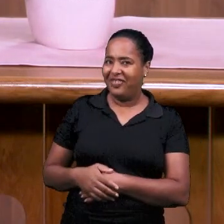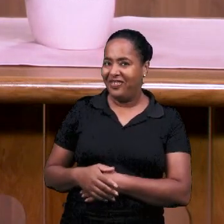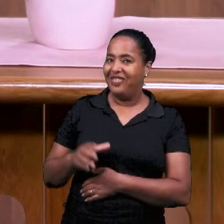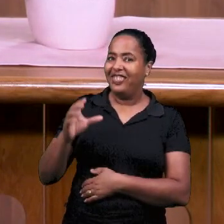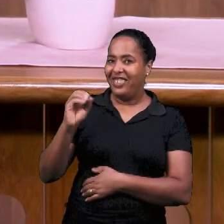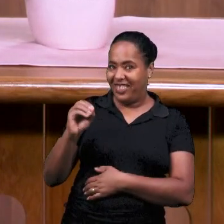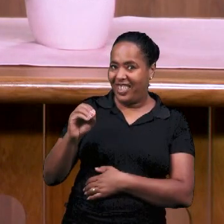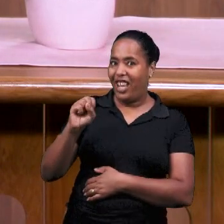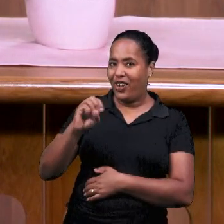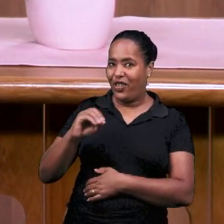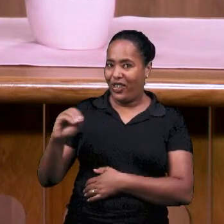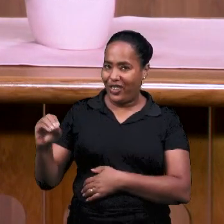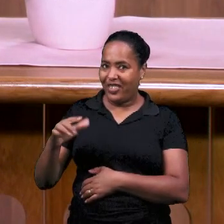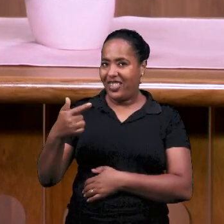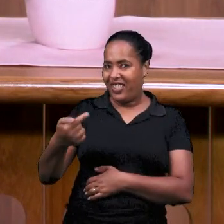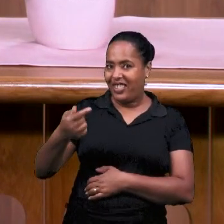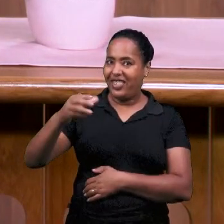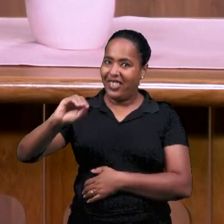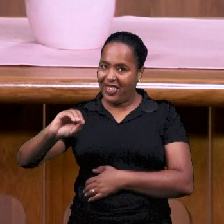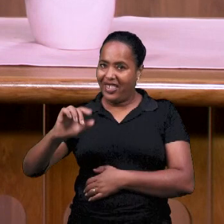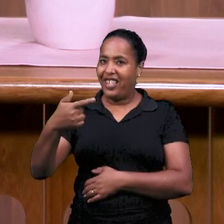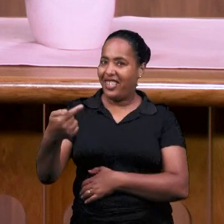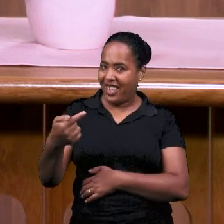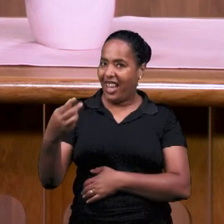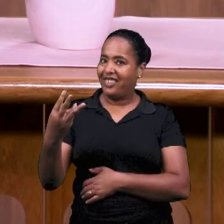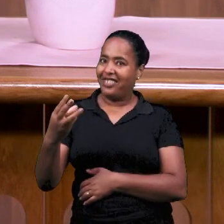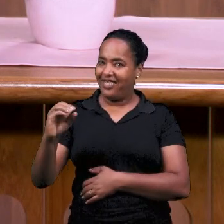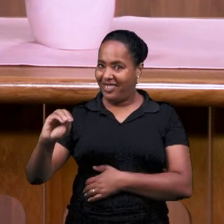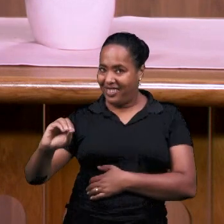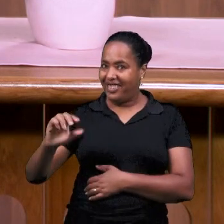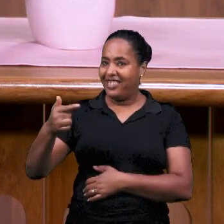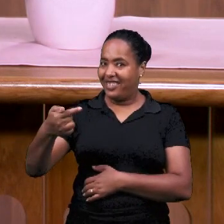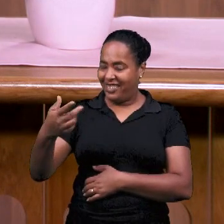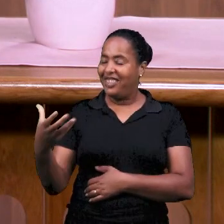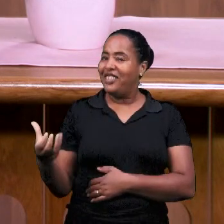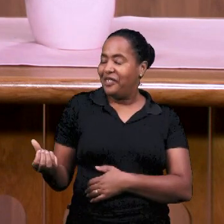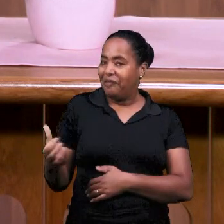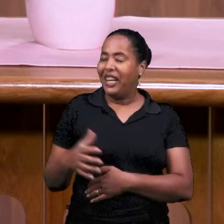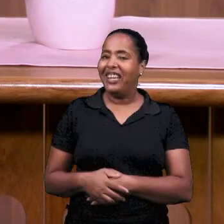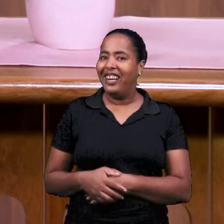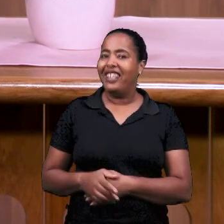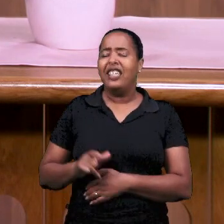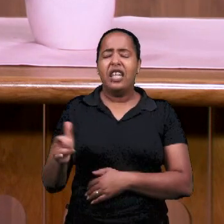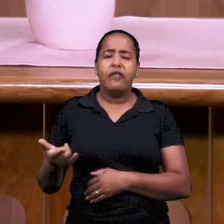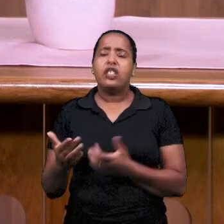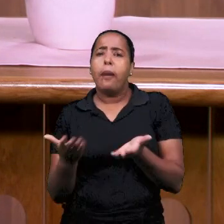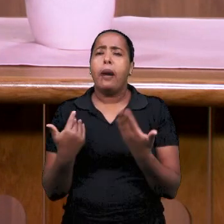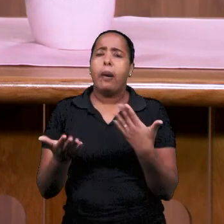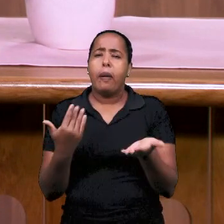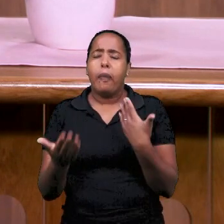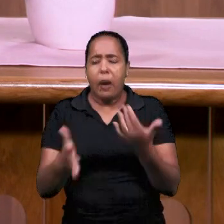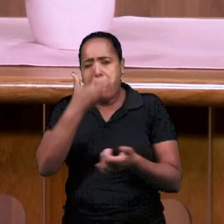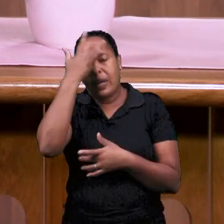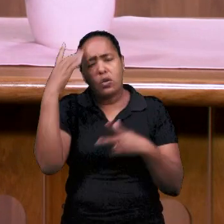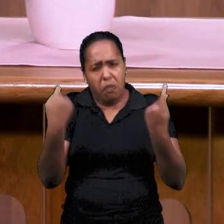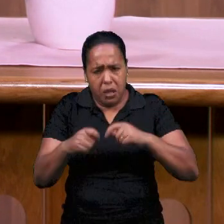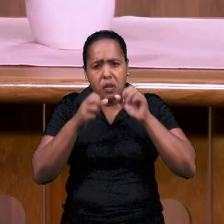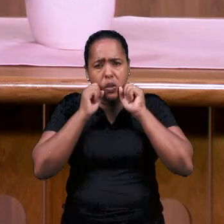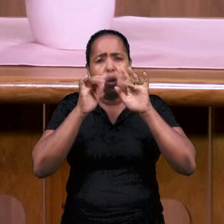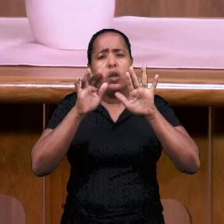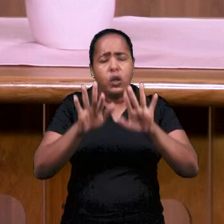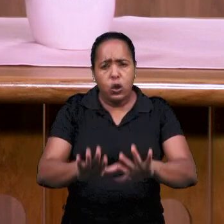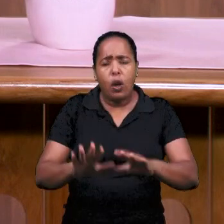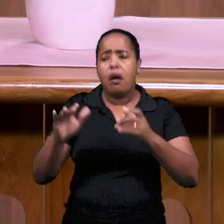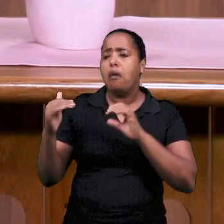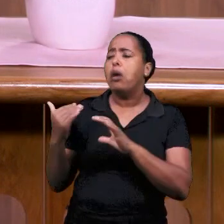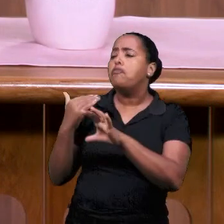peu afin qu'on puisse voir. 0800 707 376. Vous parlez à quelqu'un, la personne a